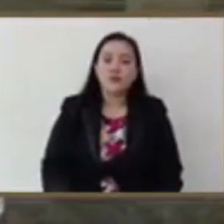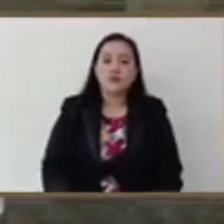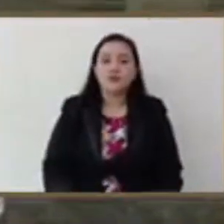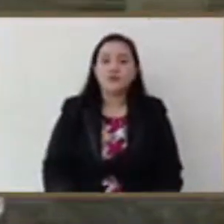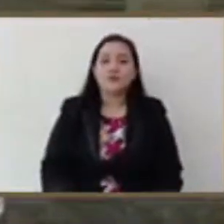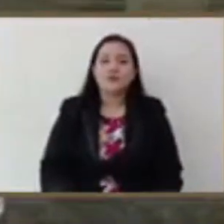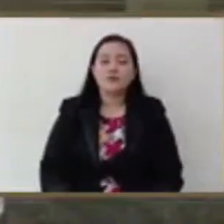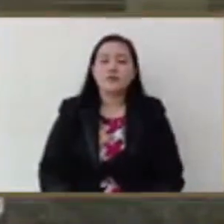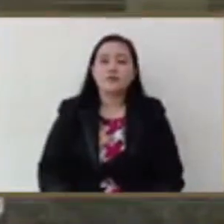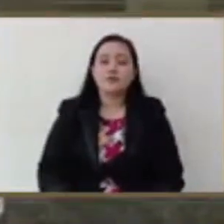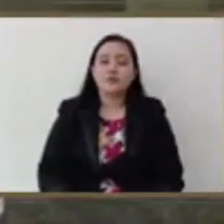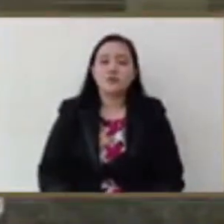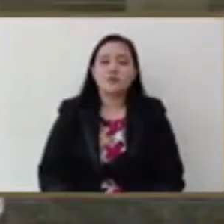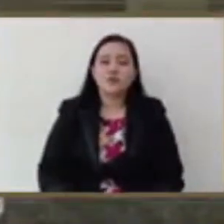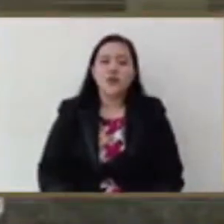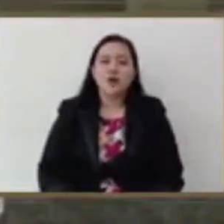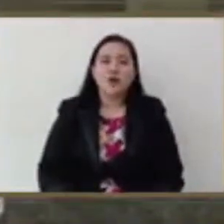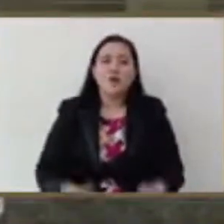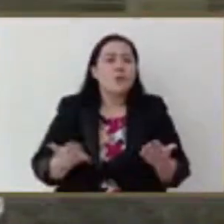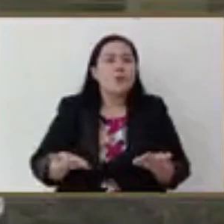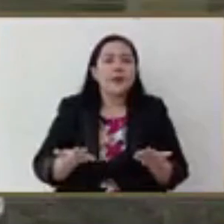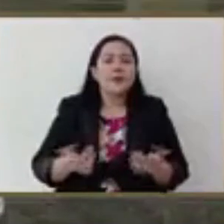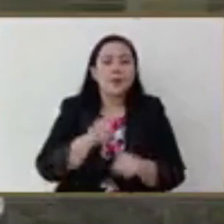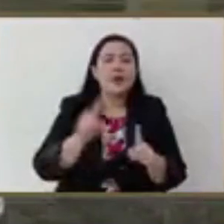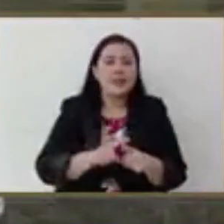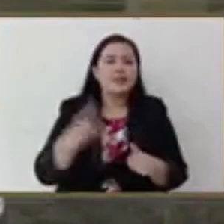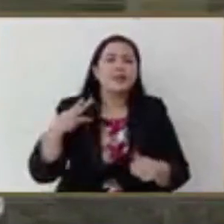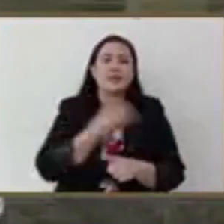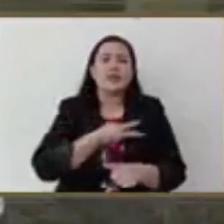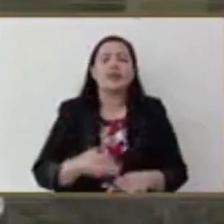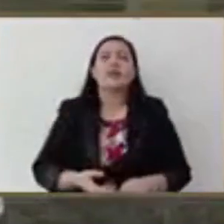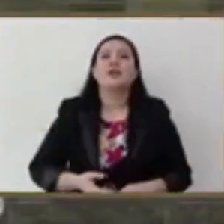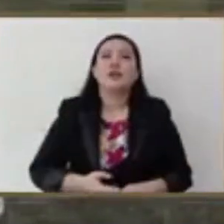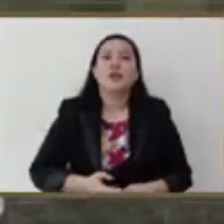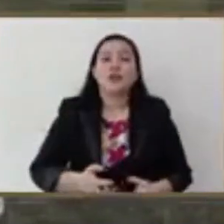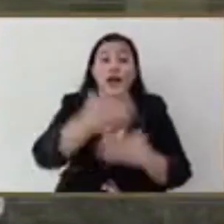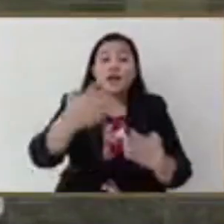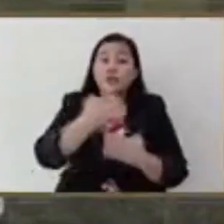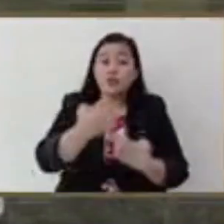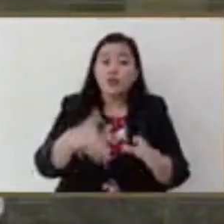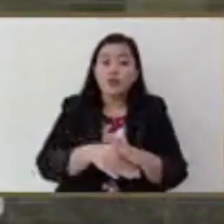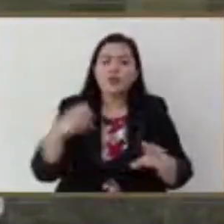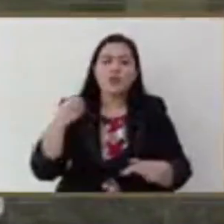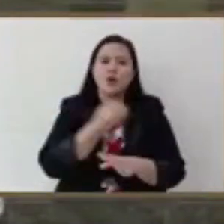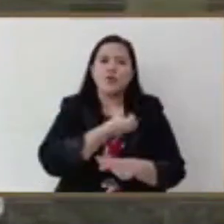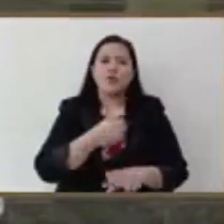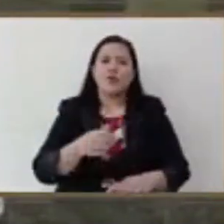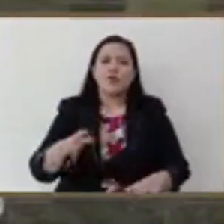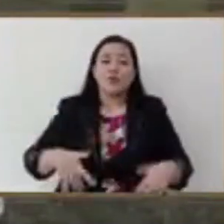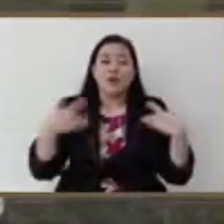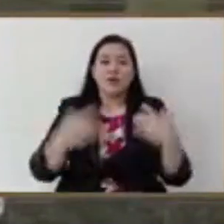tayo nag-enjoy sa buhay po natin? Nung umiinom tayo ng alak? Nung tayo naninigarilyo? Nung